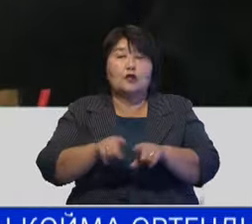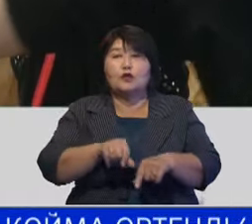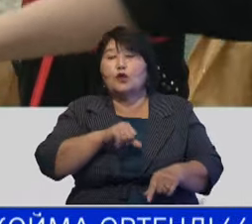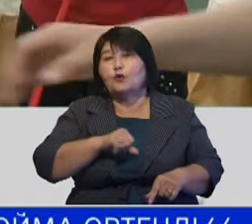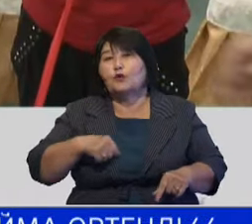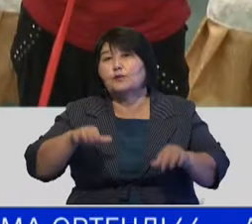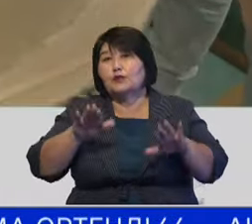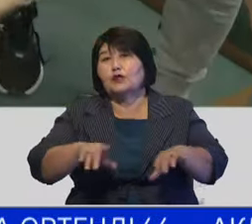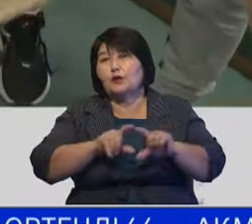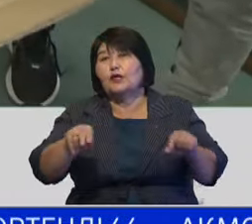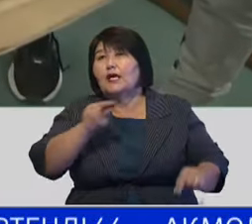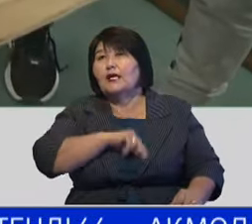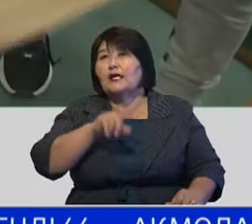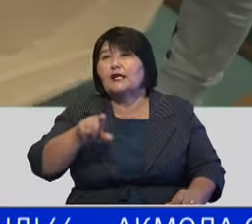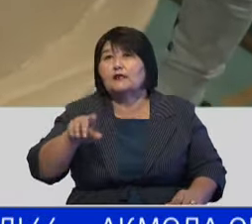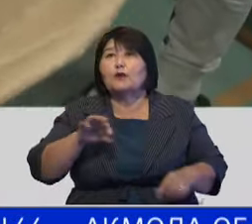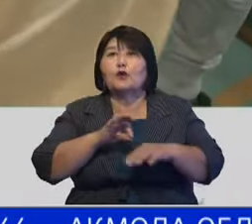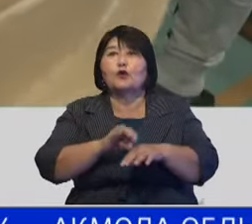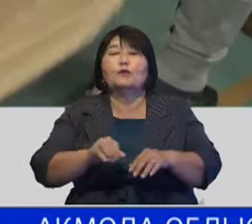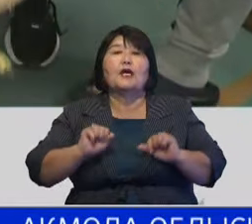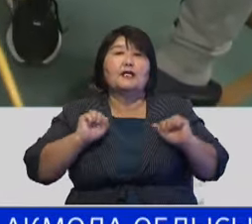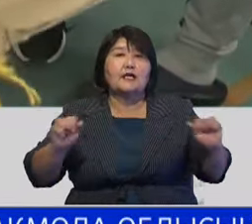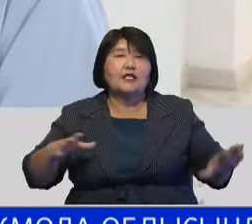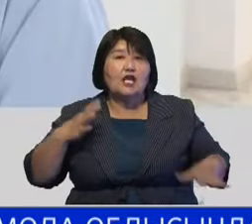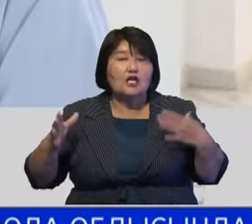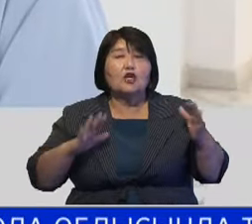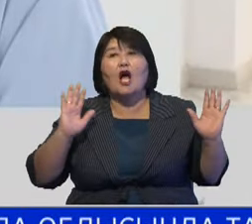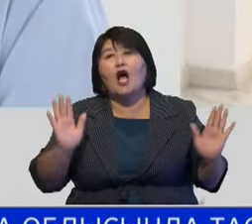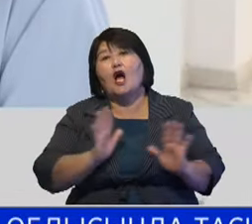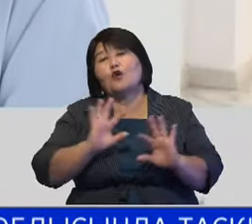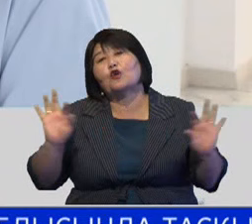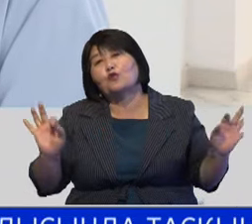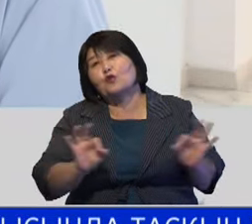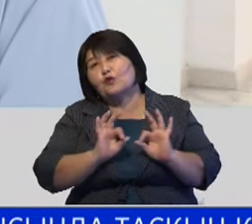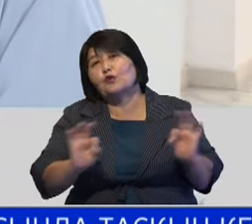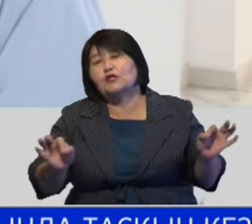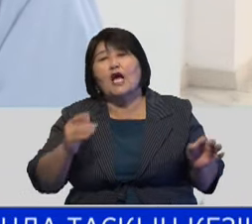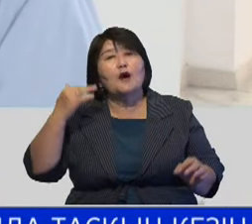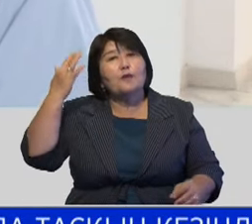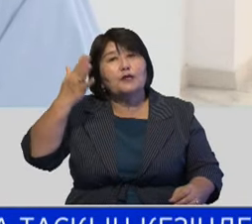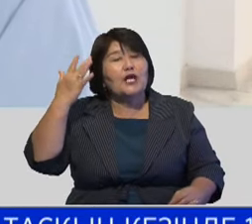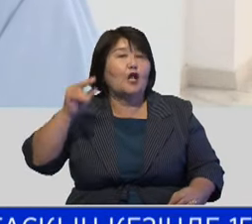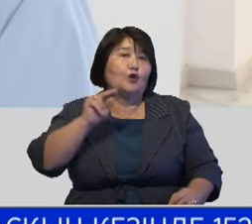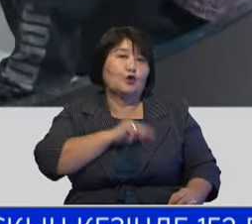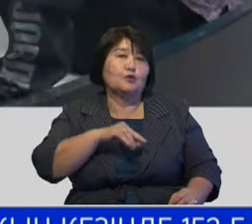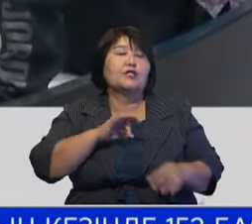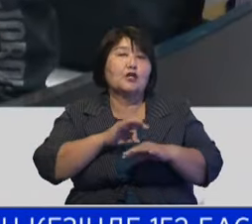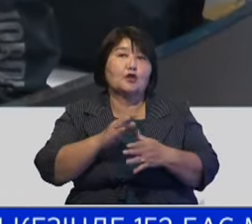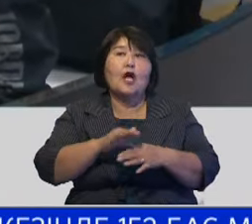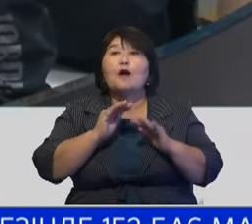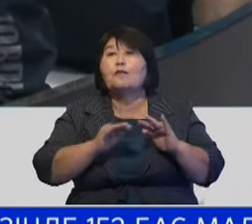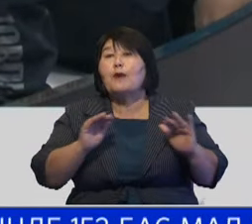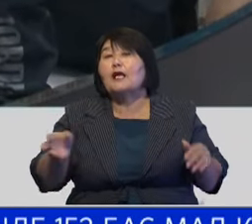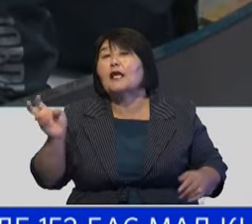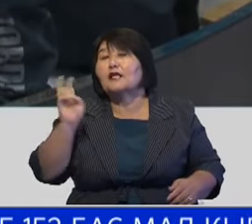өзіміздің орталықтың қызметкерлерінің ұйымдастыруымен дене шынықтыру, ән әуез музыкасы, психологиялық жұмыстар жүргізілуде.